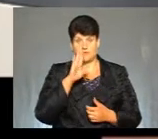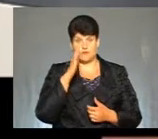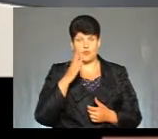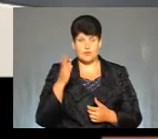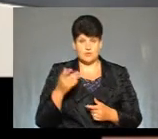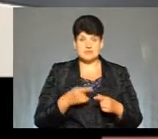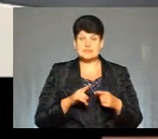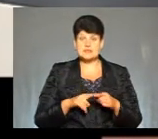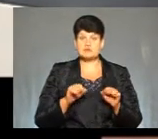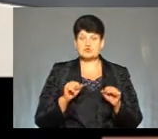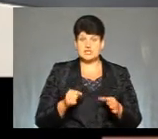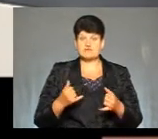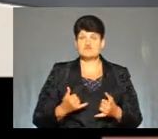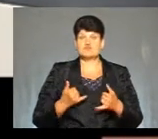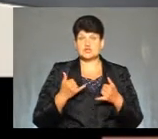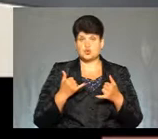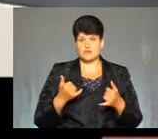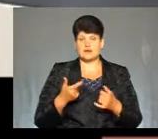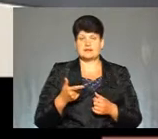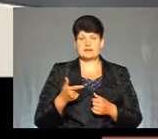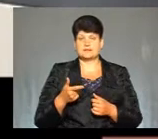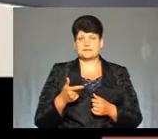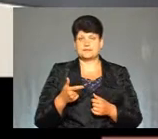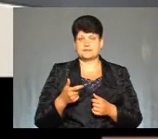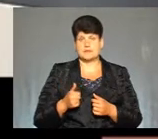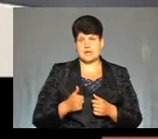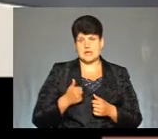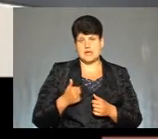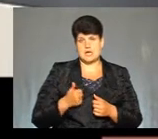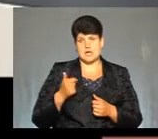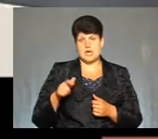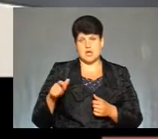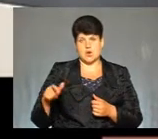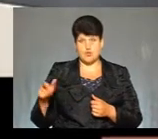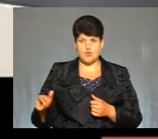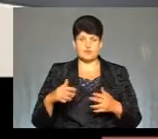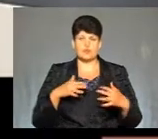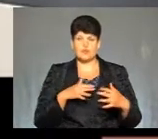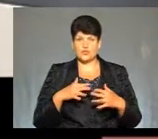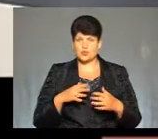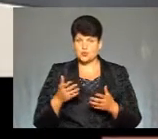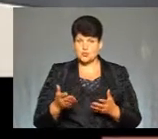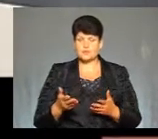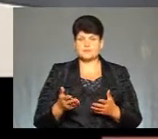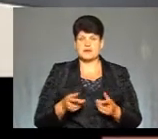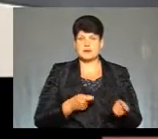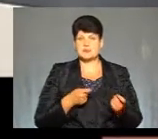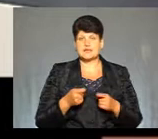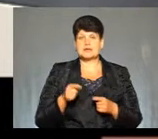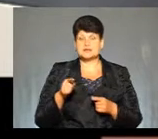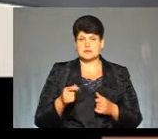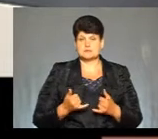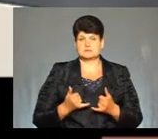це можливість вшанувати героїв, десь тих людей, які воюють, і принести їм